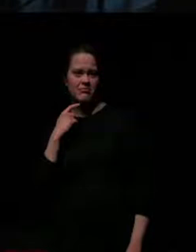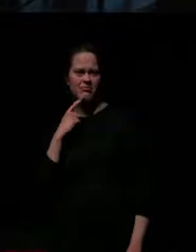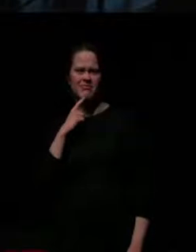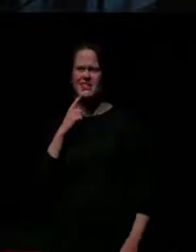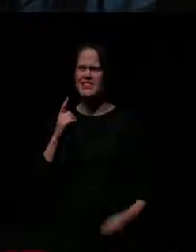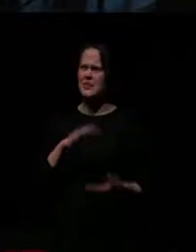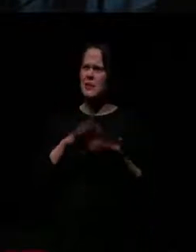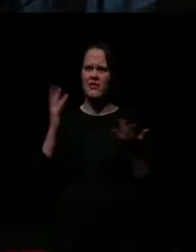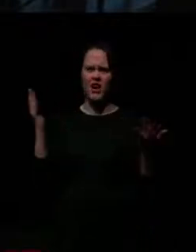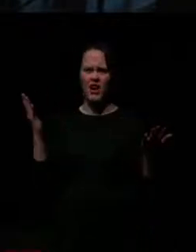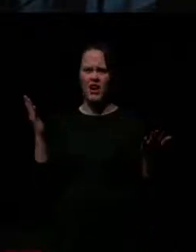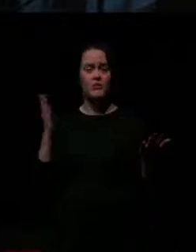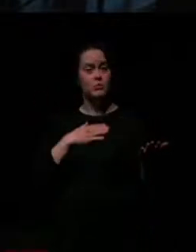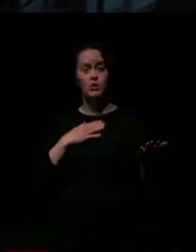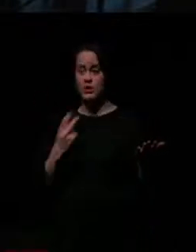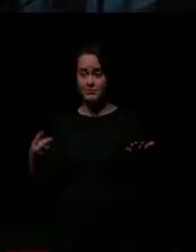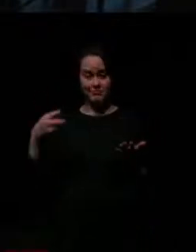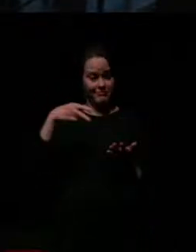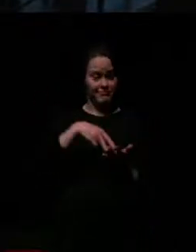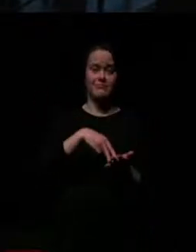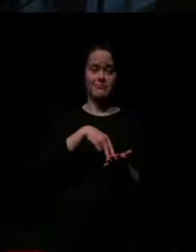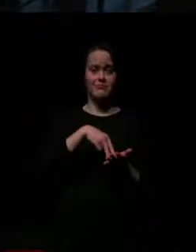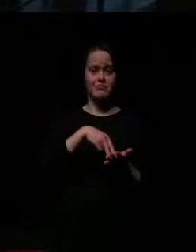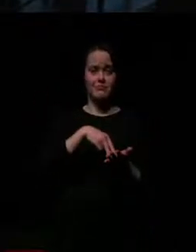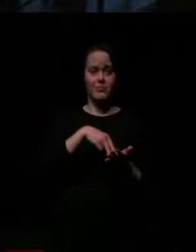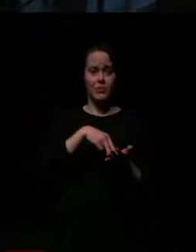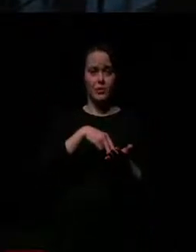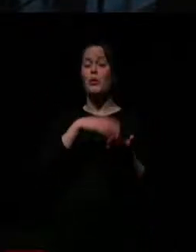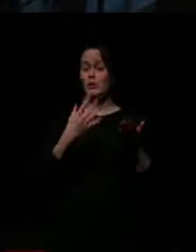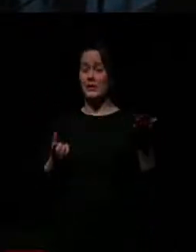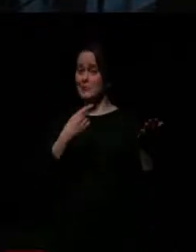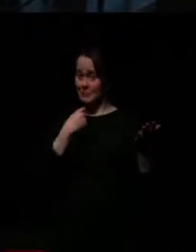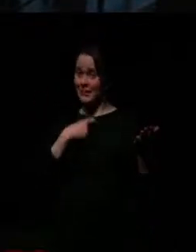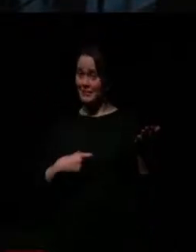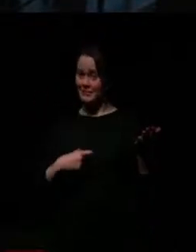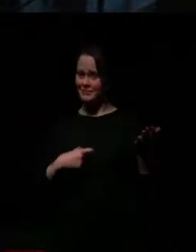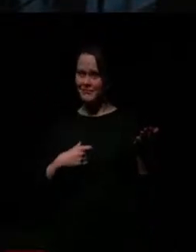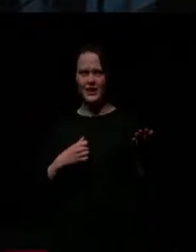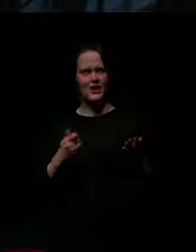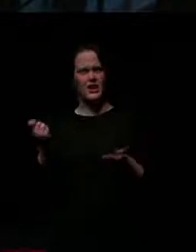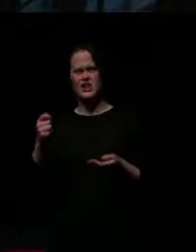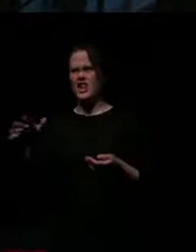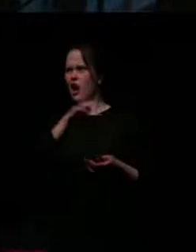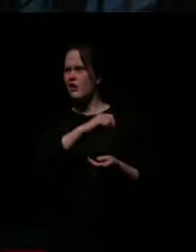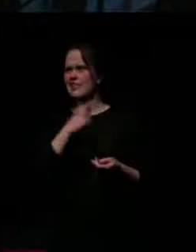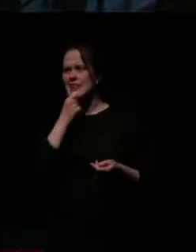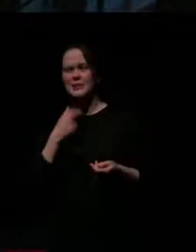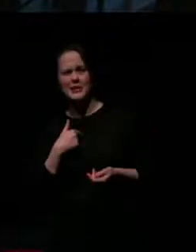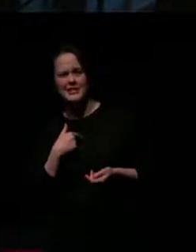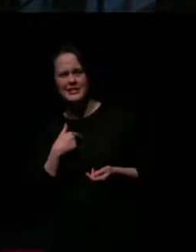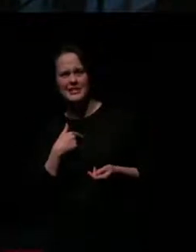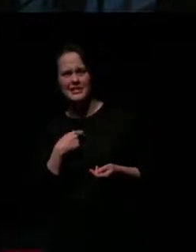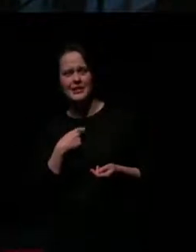hvert fall det var hyggelig å ha vært her oppe og introdusere meg selv, det jo ikke sikkert alle kjenner meg, men sannsynlig ikke.